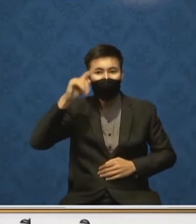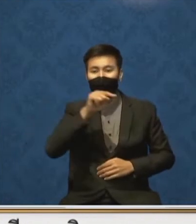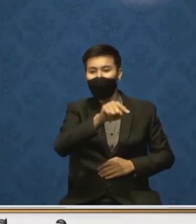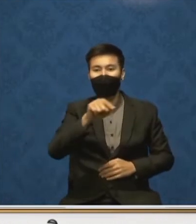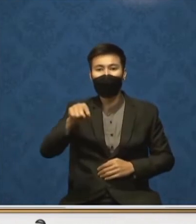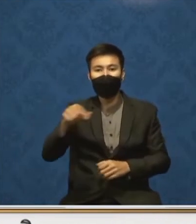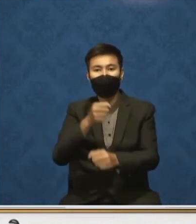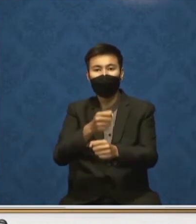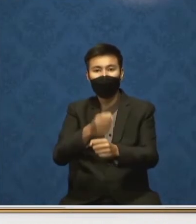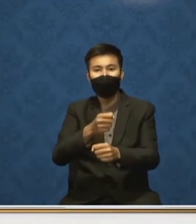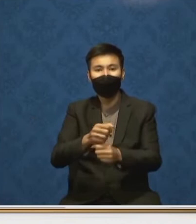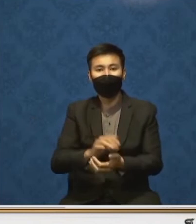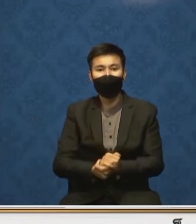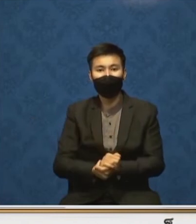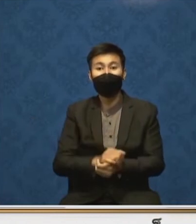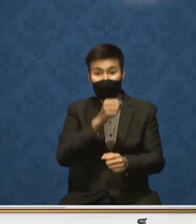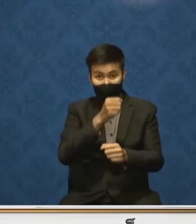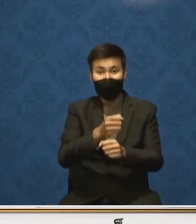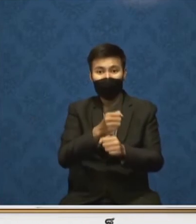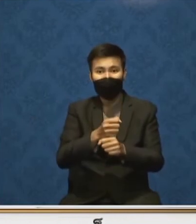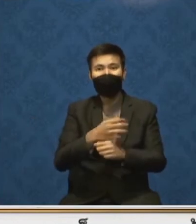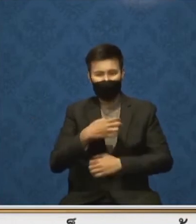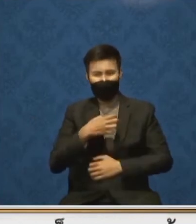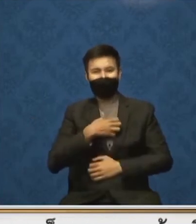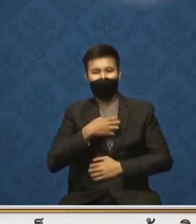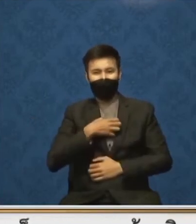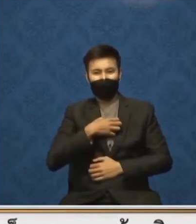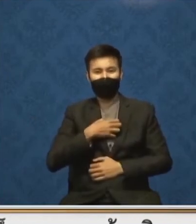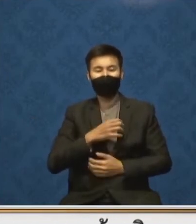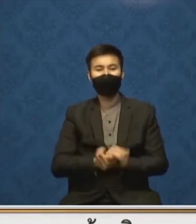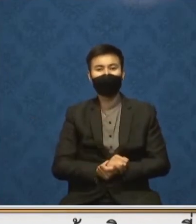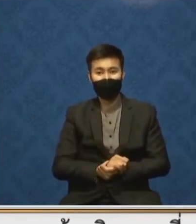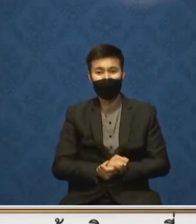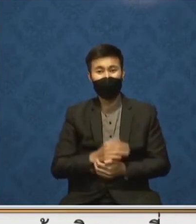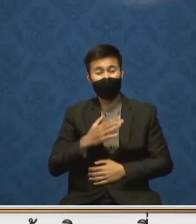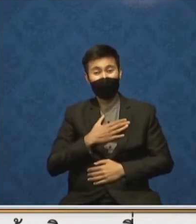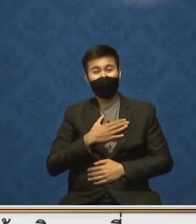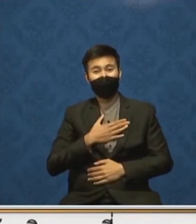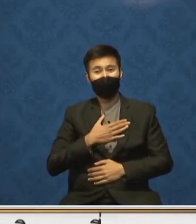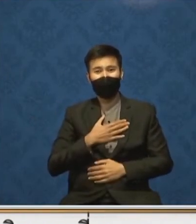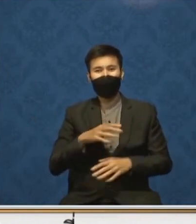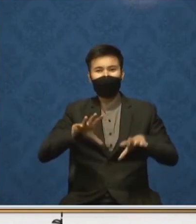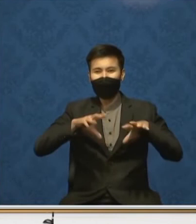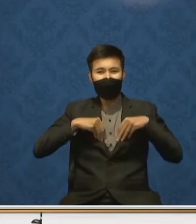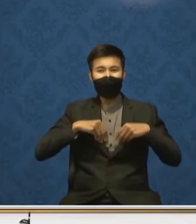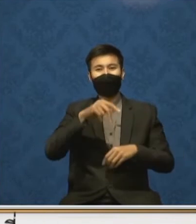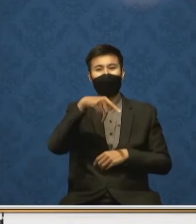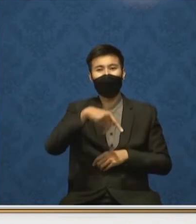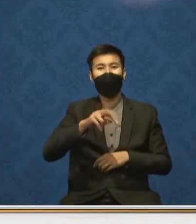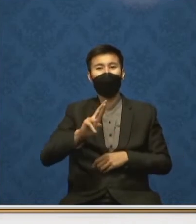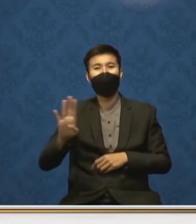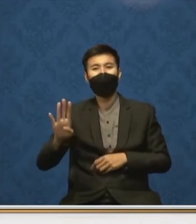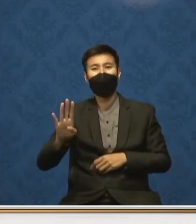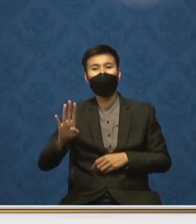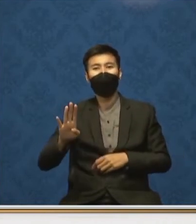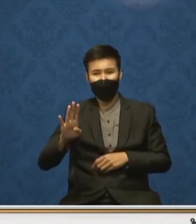ๆ เนี่ย ทำเพื่อสนองคามตองกของท่านเองได้เลยเช่น จไม่สามารถรับร่างพระชาัยชบับนี้เพีงเพื่ทจะต่ออายุ